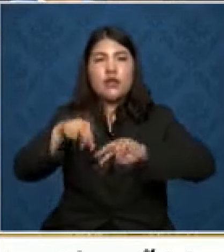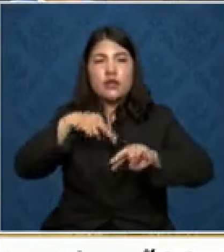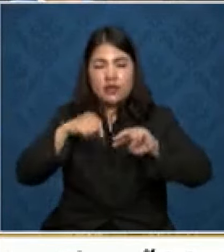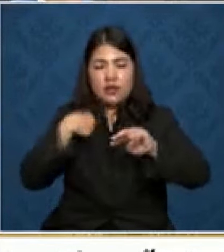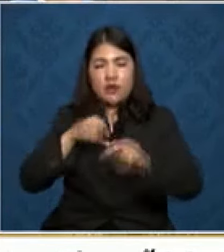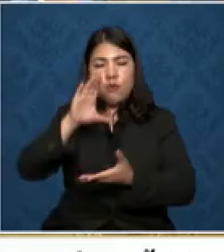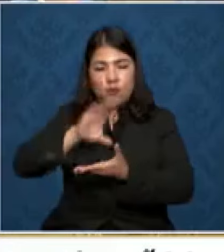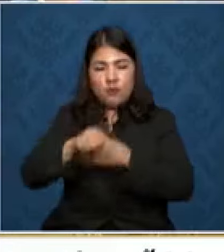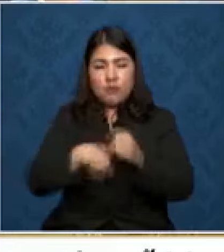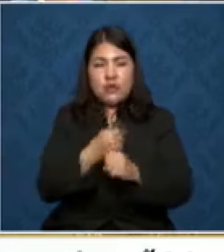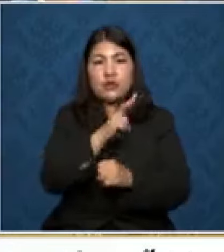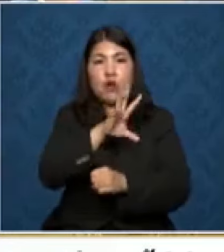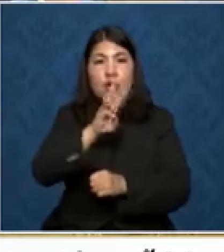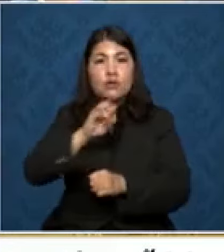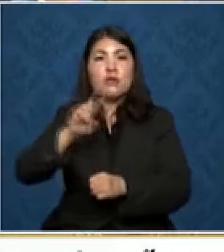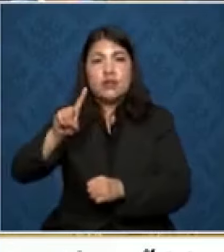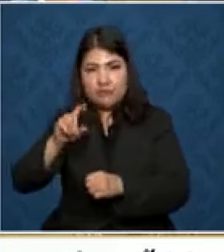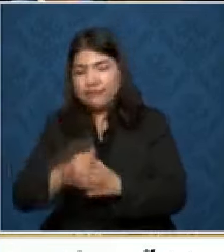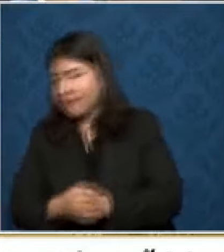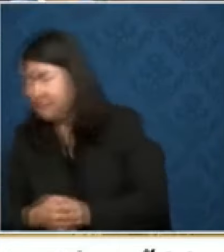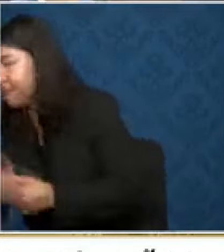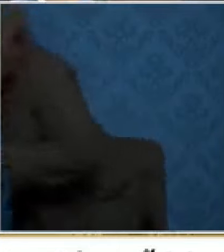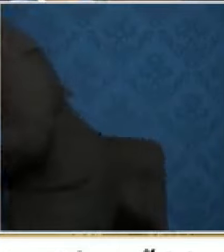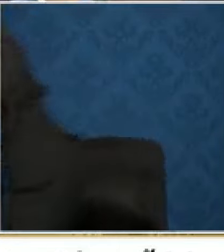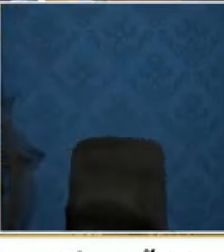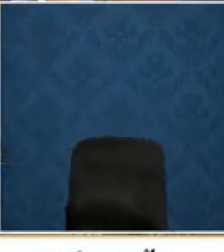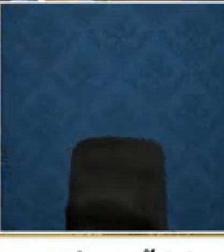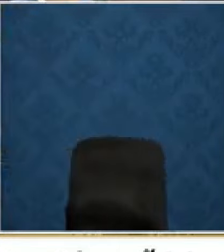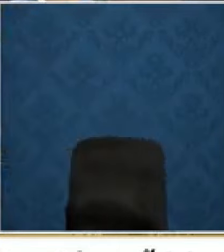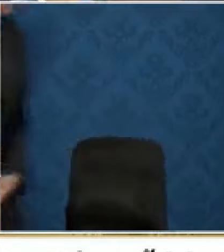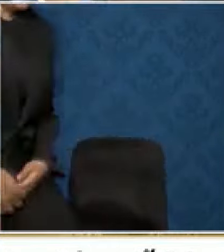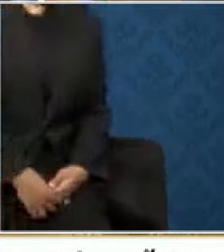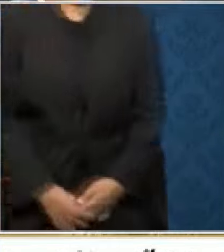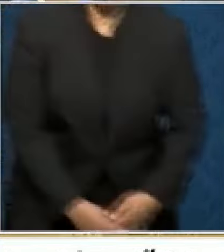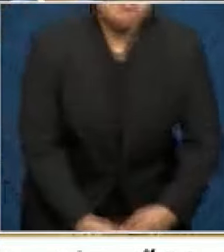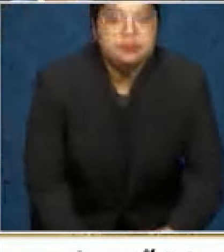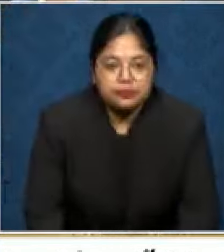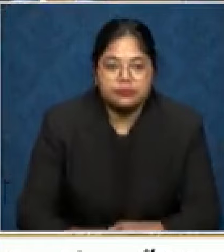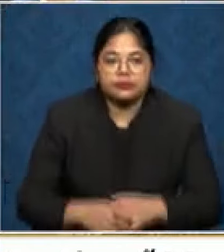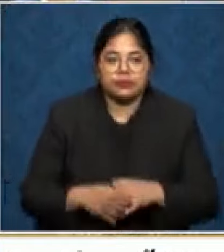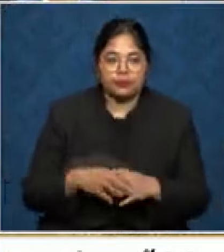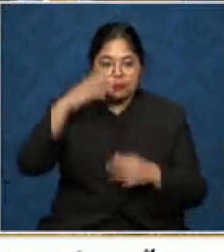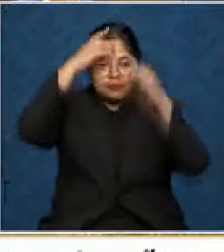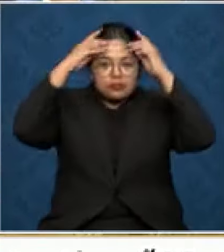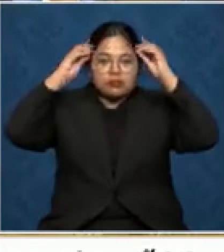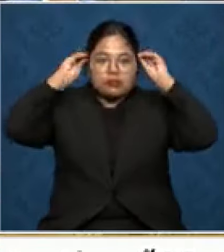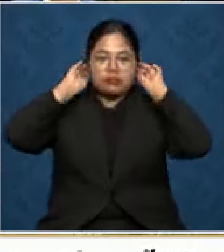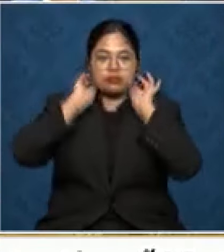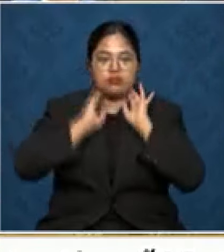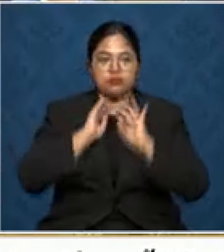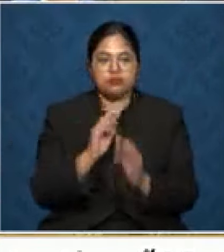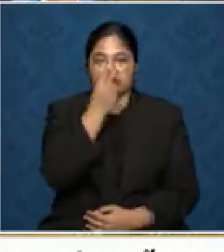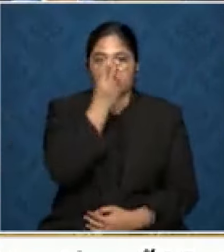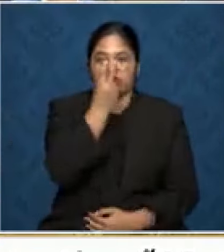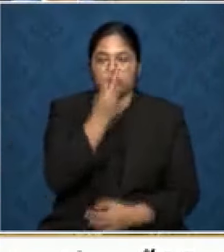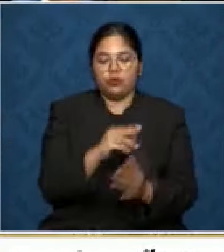2561เพราะฉะนั้นถ้าไปดูตัวเลขจะเห็นชัดเจนครับว่าตั้งแต่ 1ตุลาคม 66